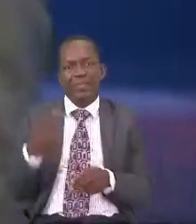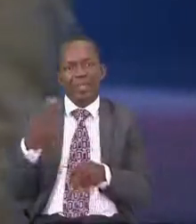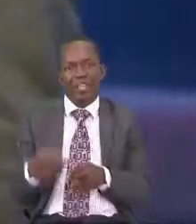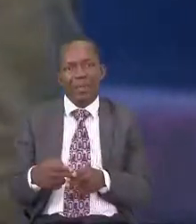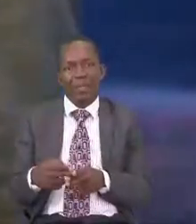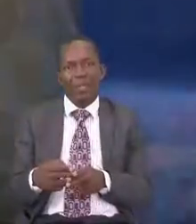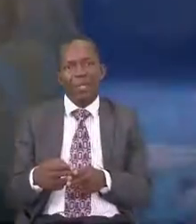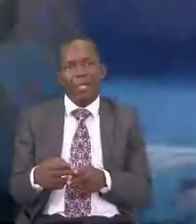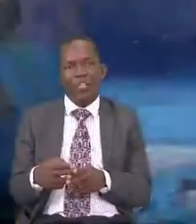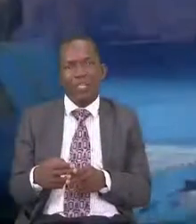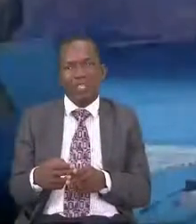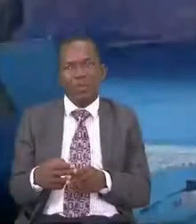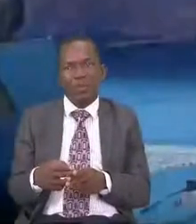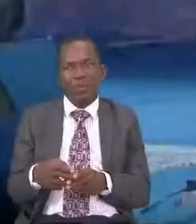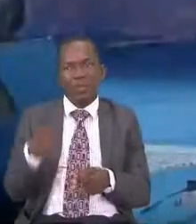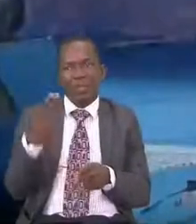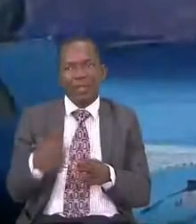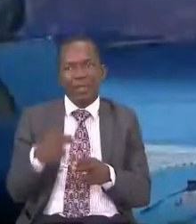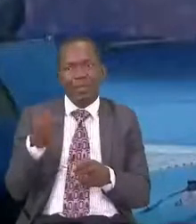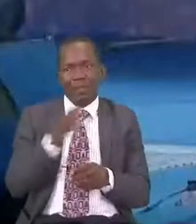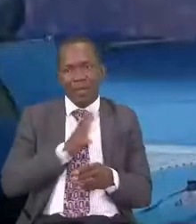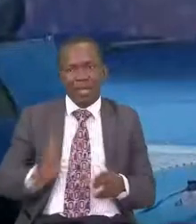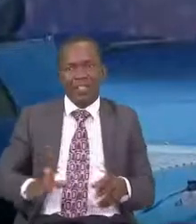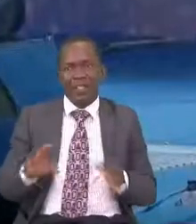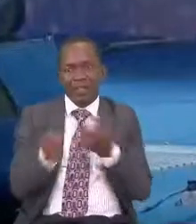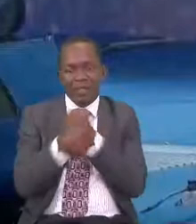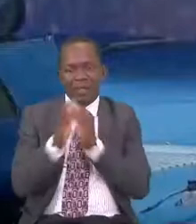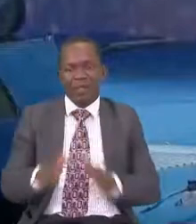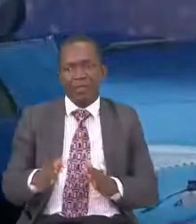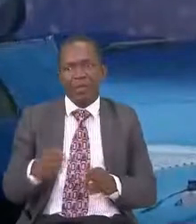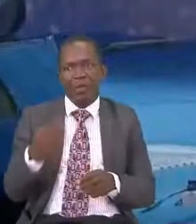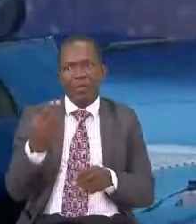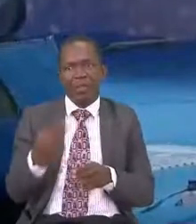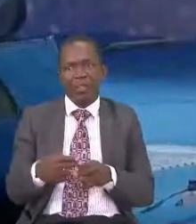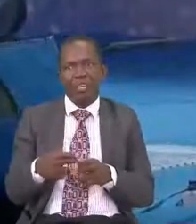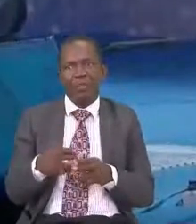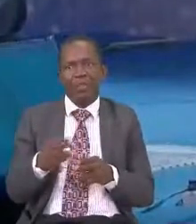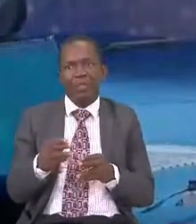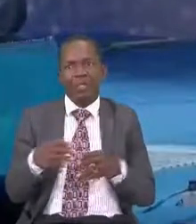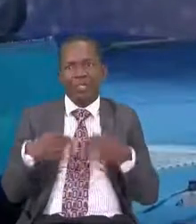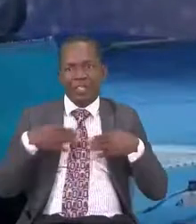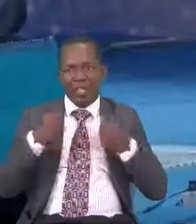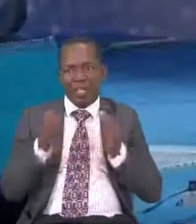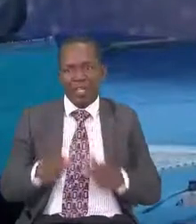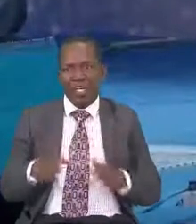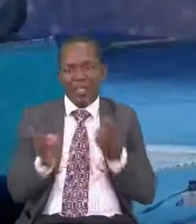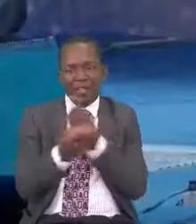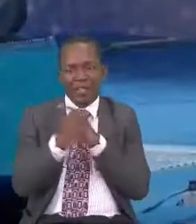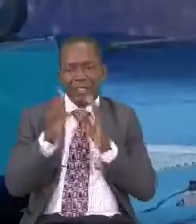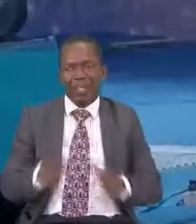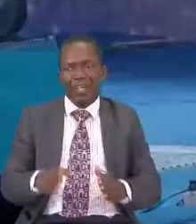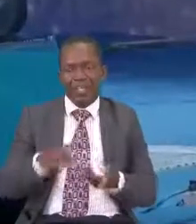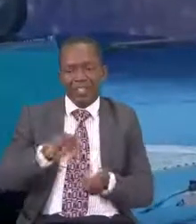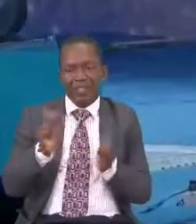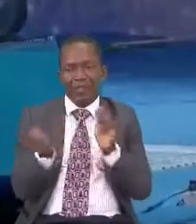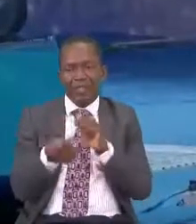Christ, le Sauveur, le Rédempteur, le Guérisseur, le Libérateur, le